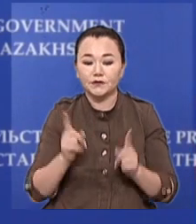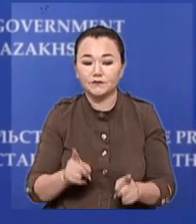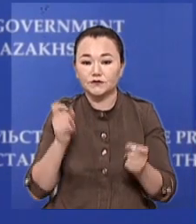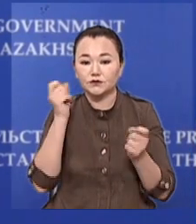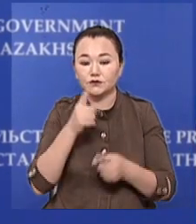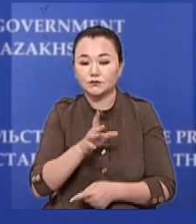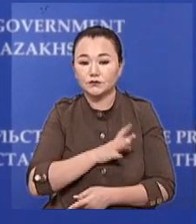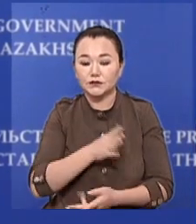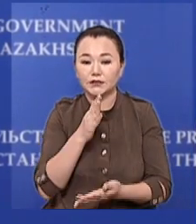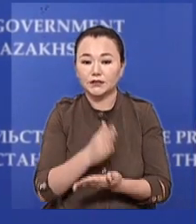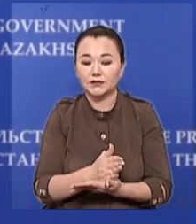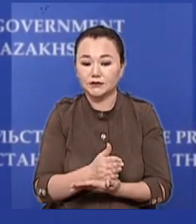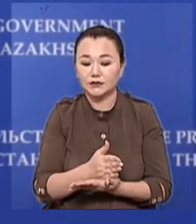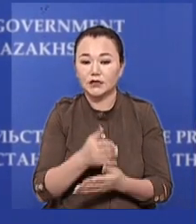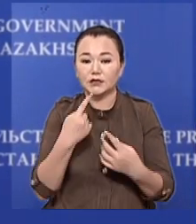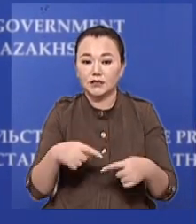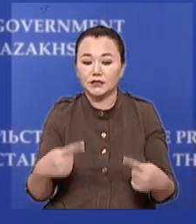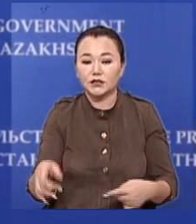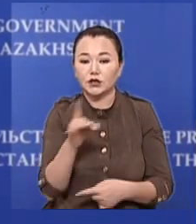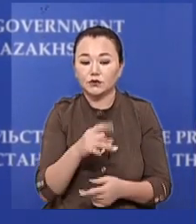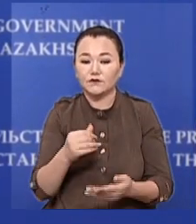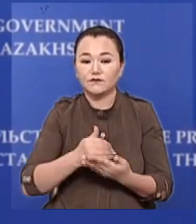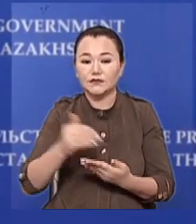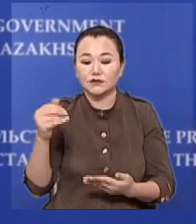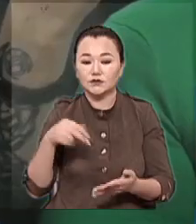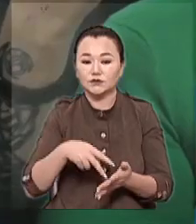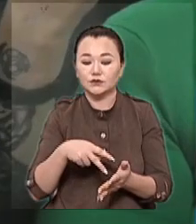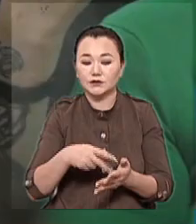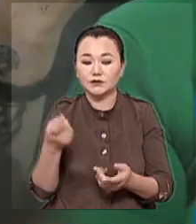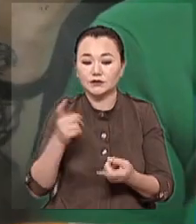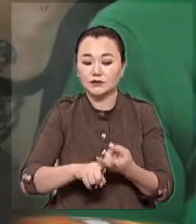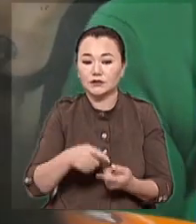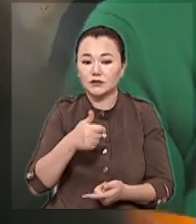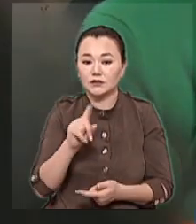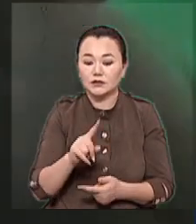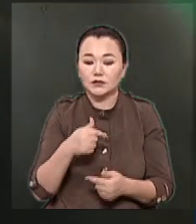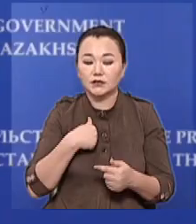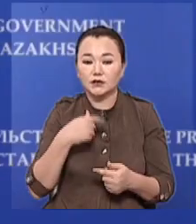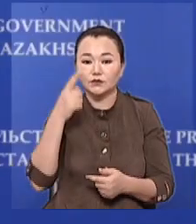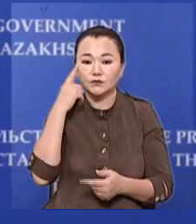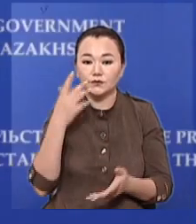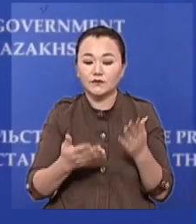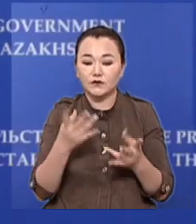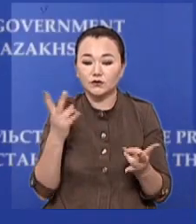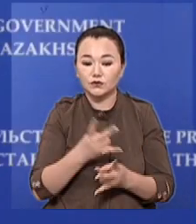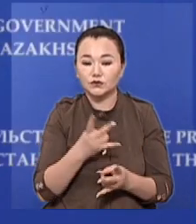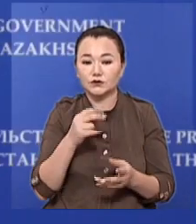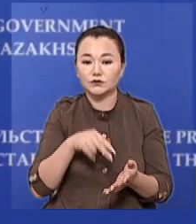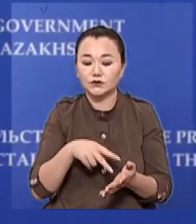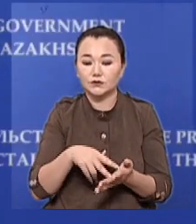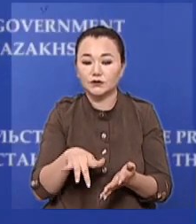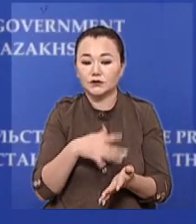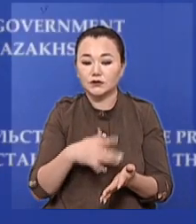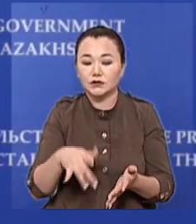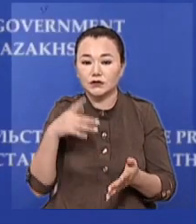что есть в регионах некоторых высокая стоимость подключения к газу. Здесь, я думаю, наверное, нужно исходить из стоимости оборудования,